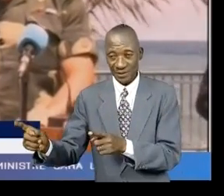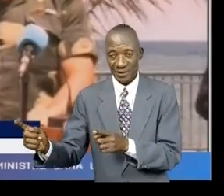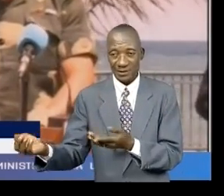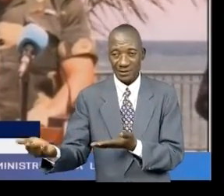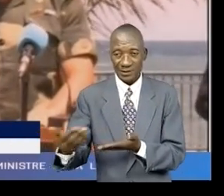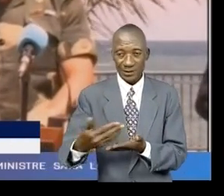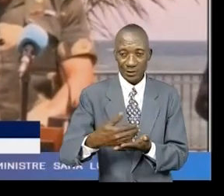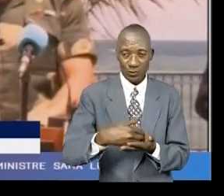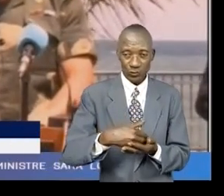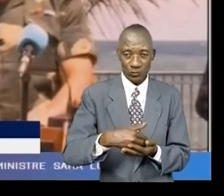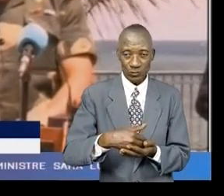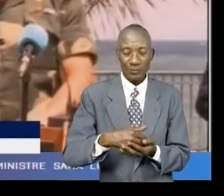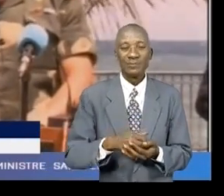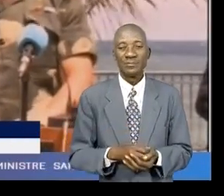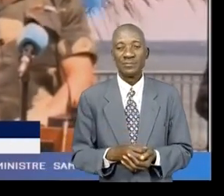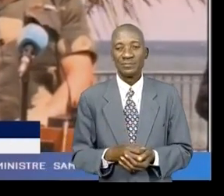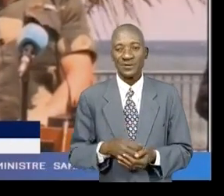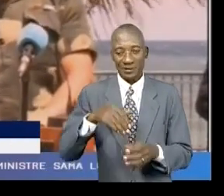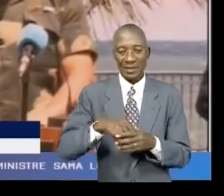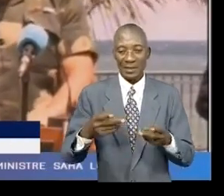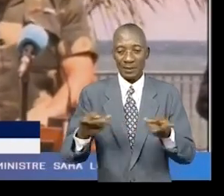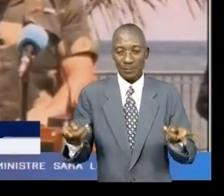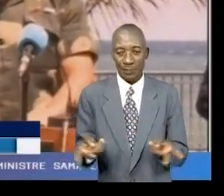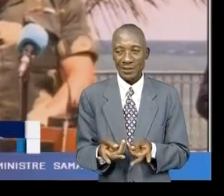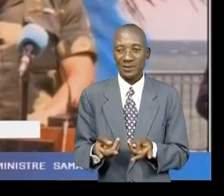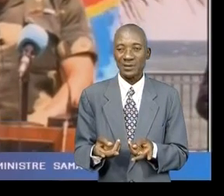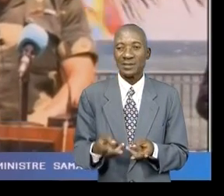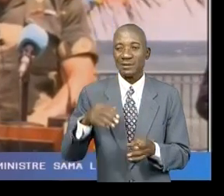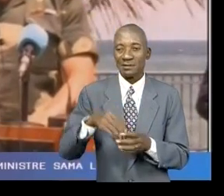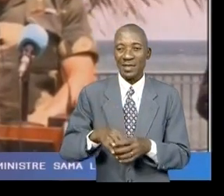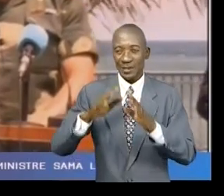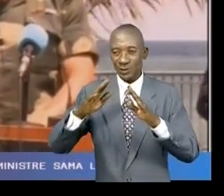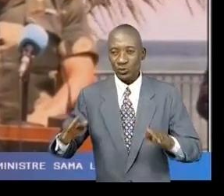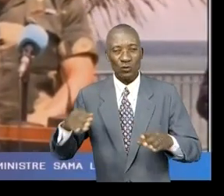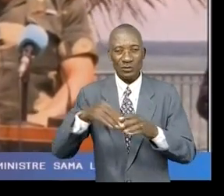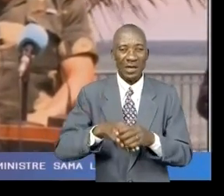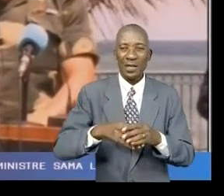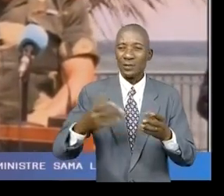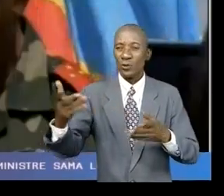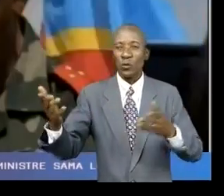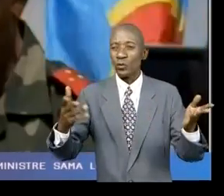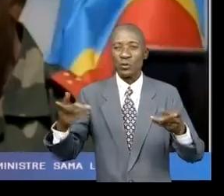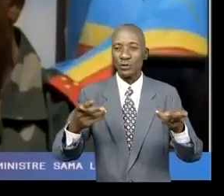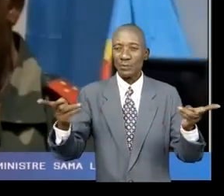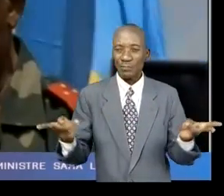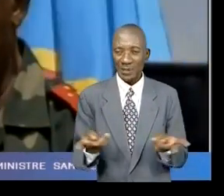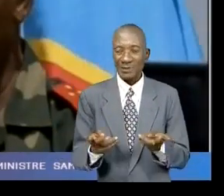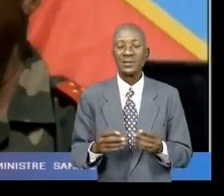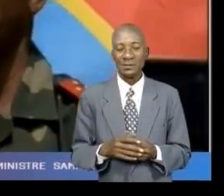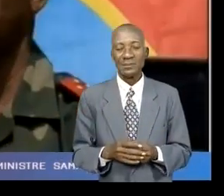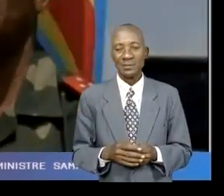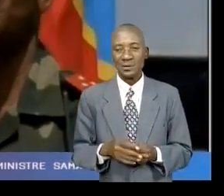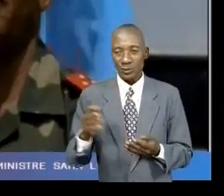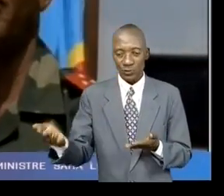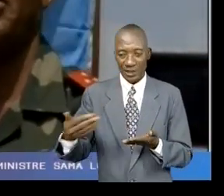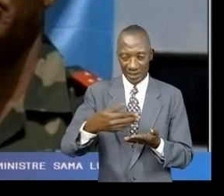dispersés dans des sites d'hébergement, se fera graduellement sous la coordination de l'autorité provinciale de